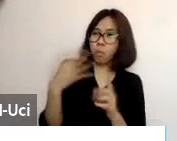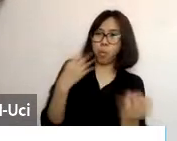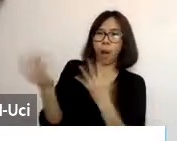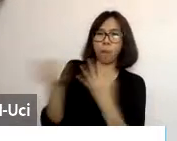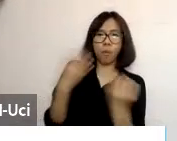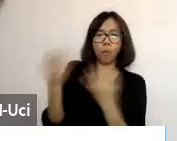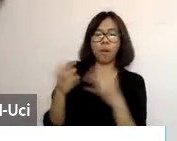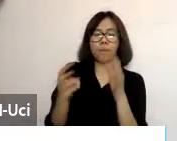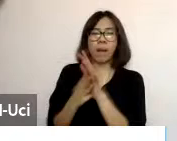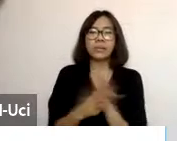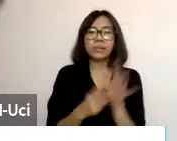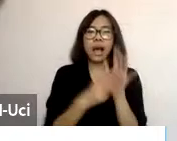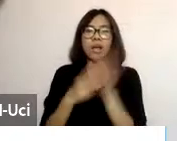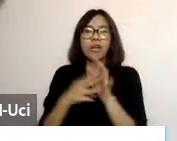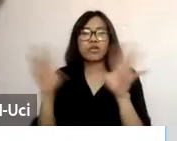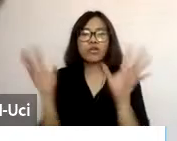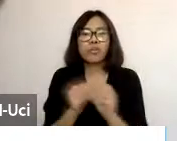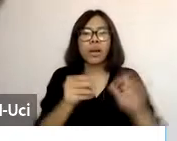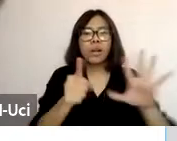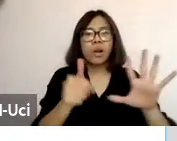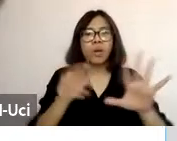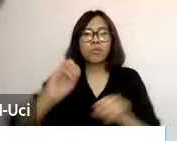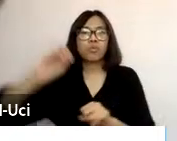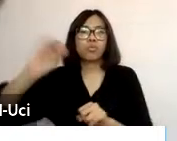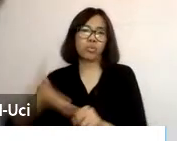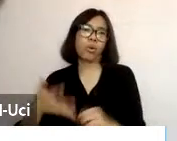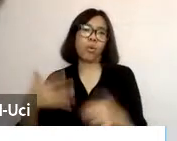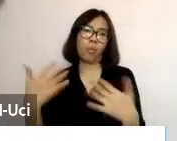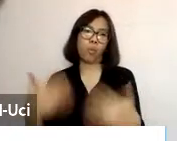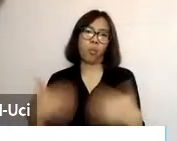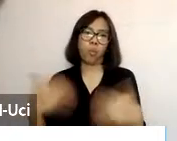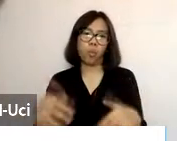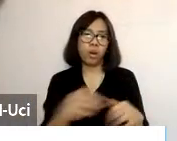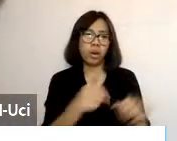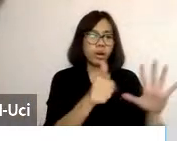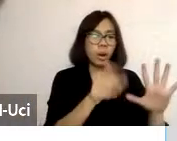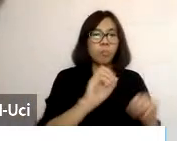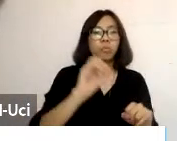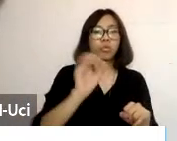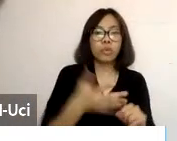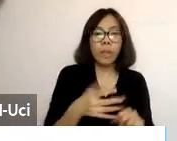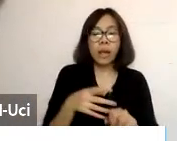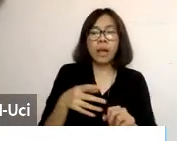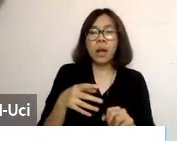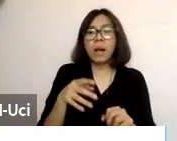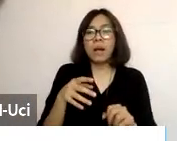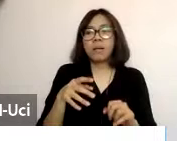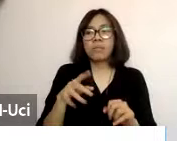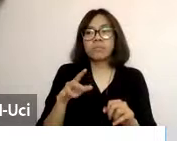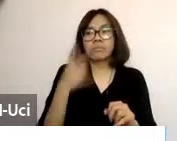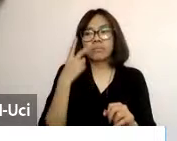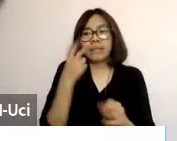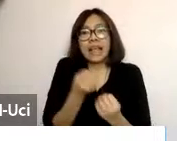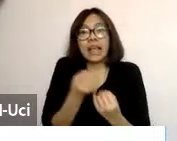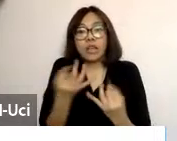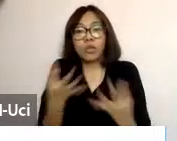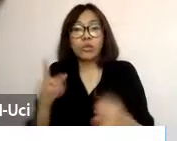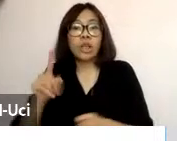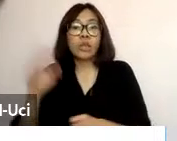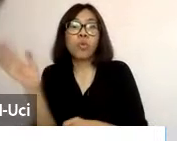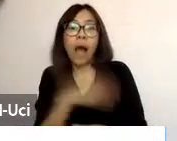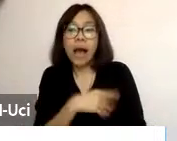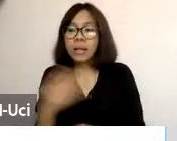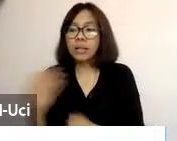juta sengketa di b c dibayangkan 60juta sengketa dibagi 365 hari itu setelah beberapa sengketa masuk